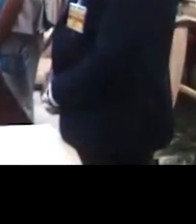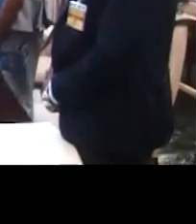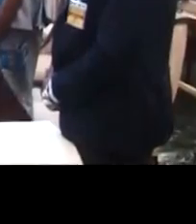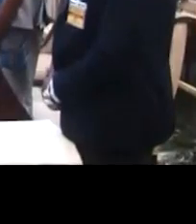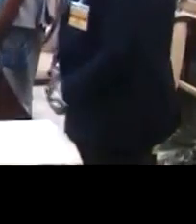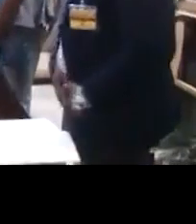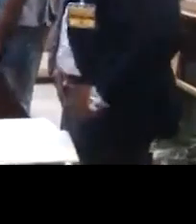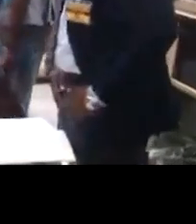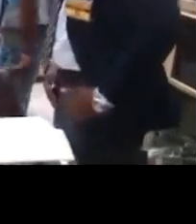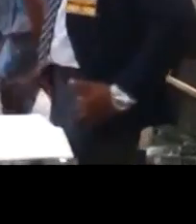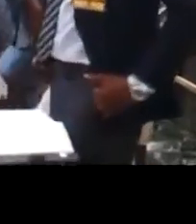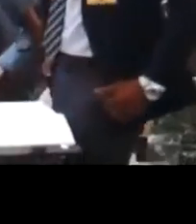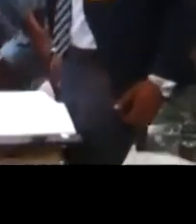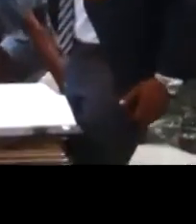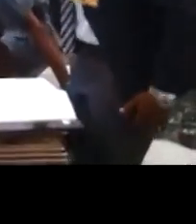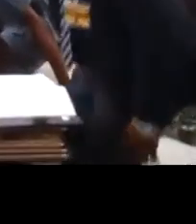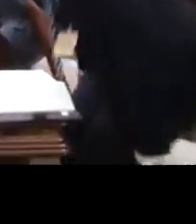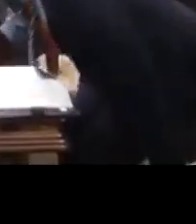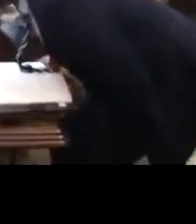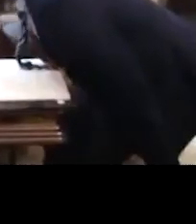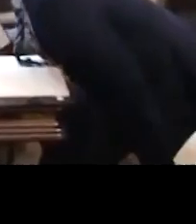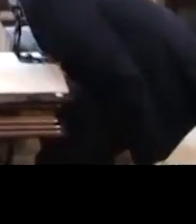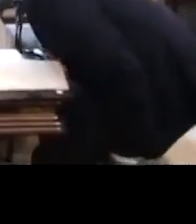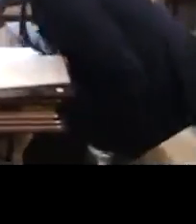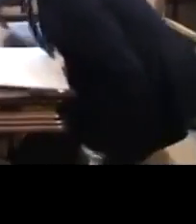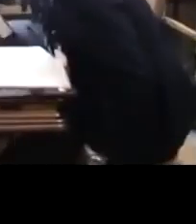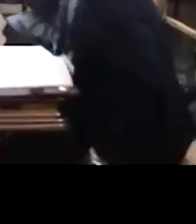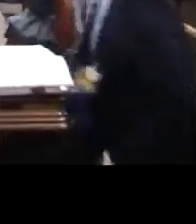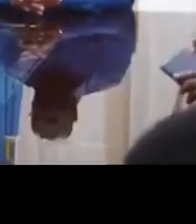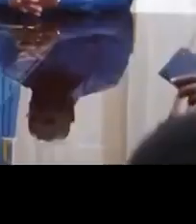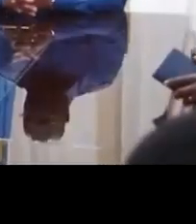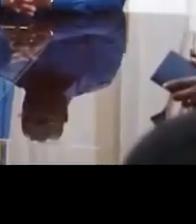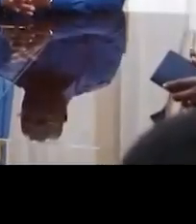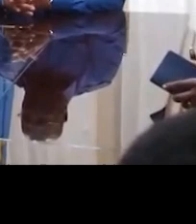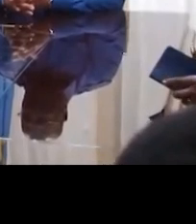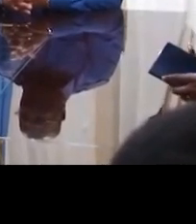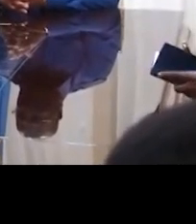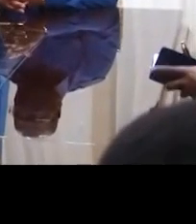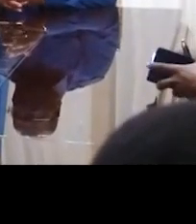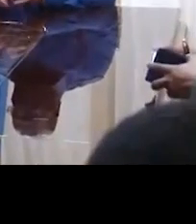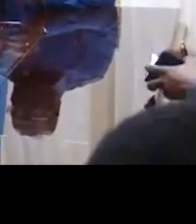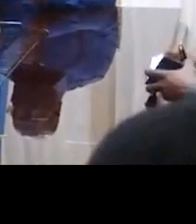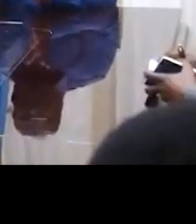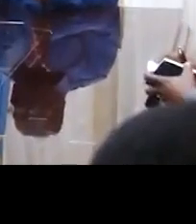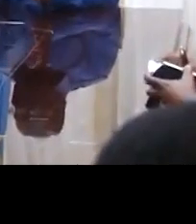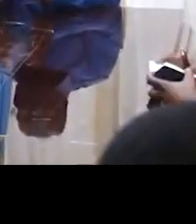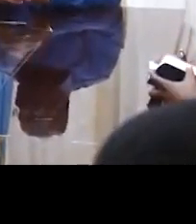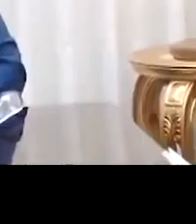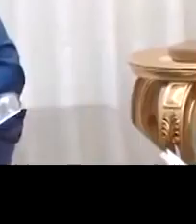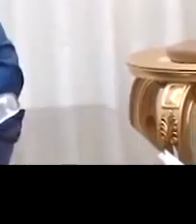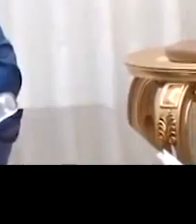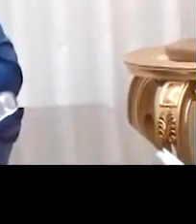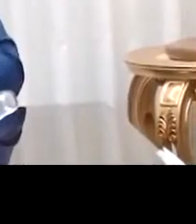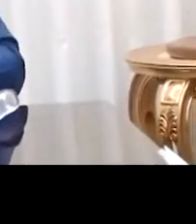La représentation des étudiants de la RDC a été reçue ce mercredi 28 août dans la soirée par le chef de